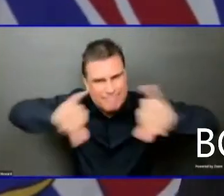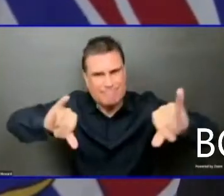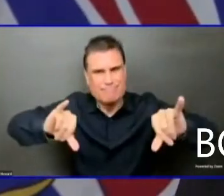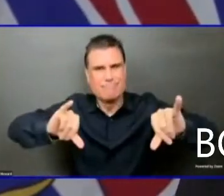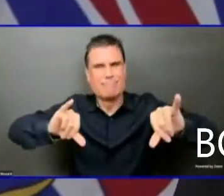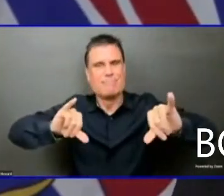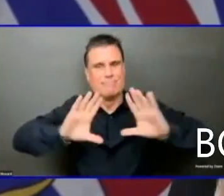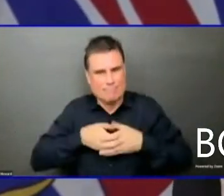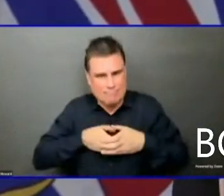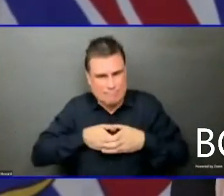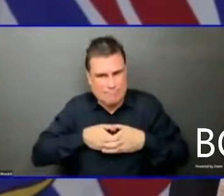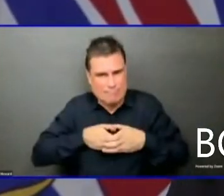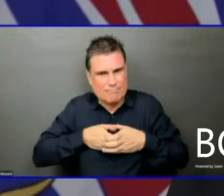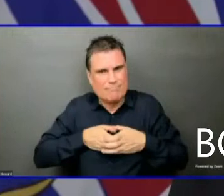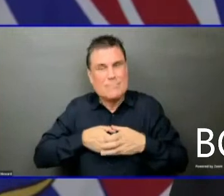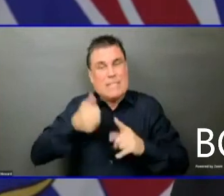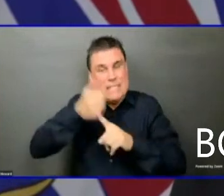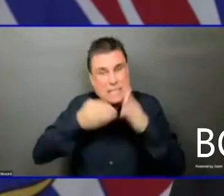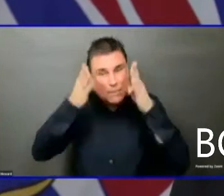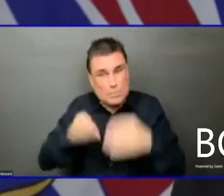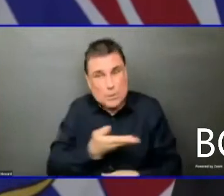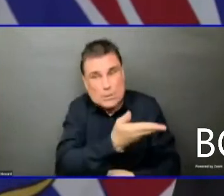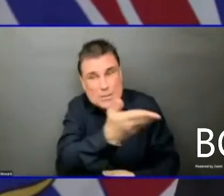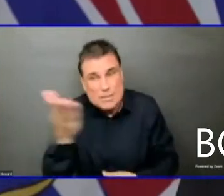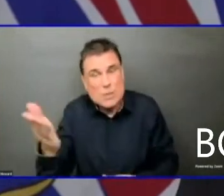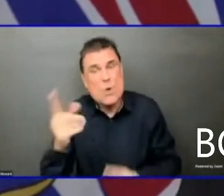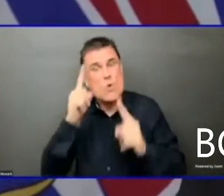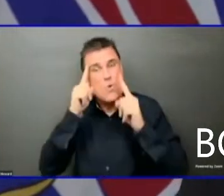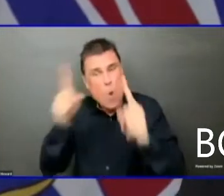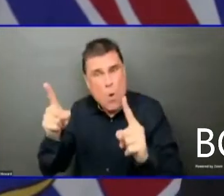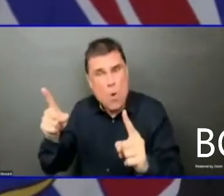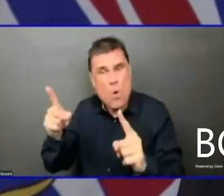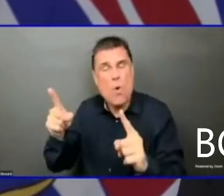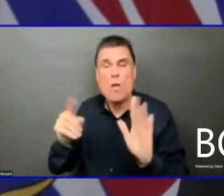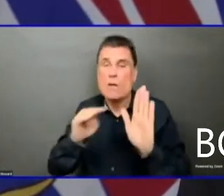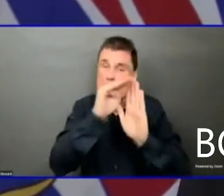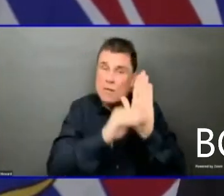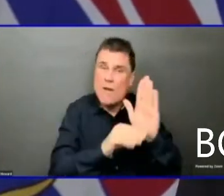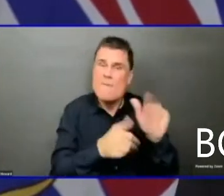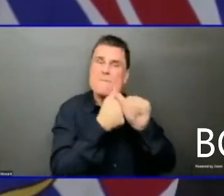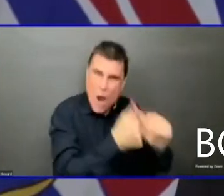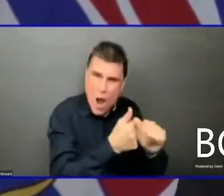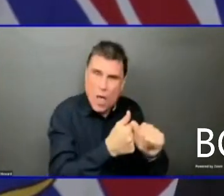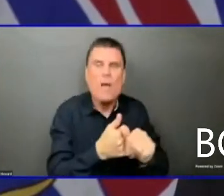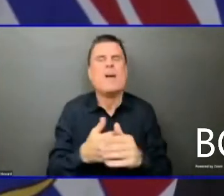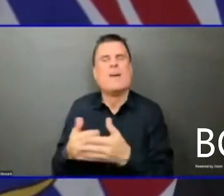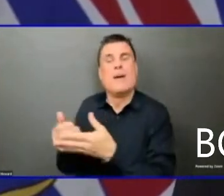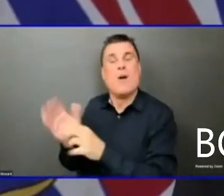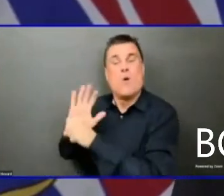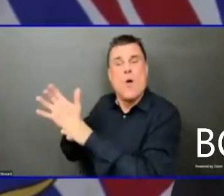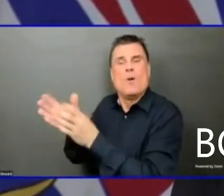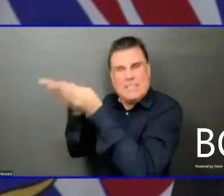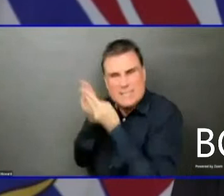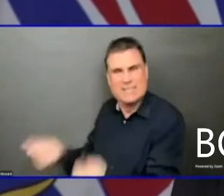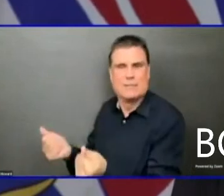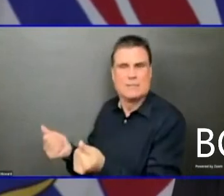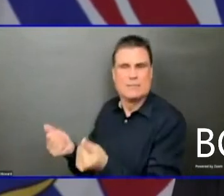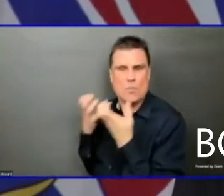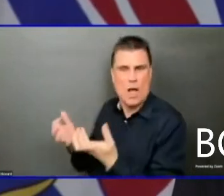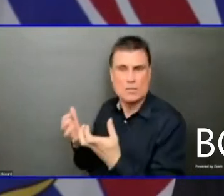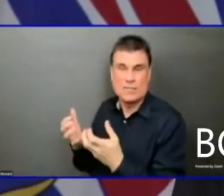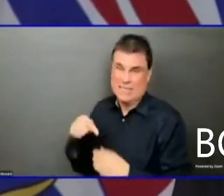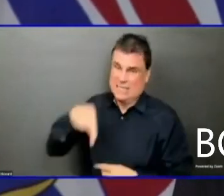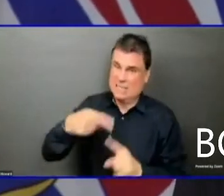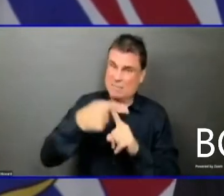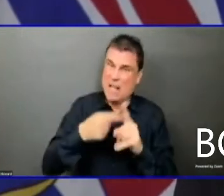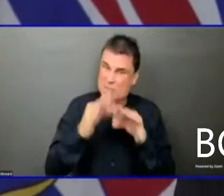month, 那么让我 these 们共 data 同团 will 结 tell us if more action 到 is 月底我们 required 看看这个数字 or 如 if 何 we 怎 can 么样 start to ease 因为我 the 们